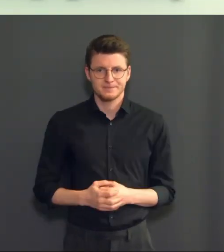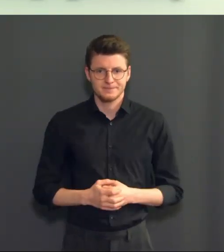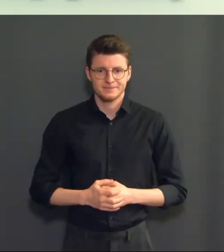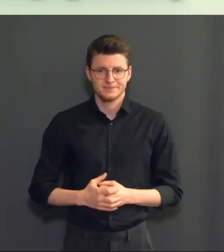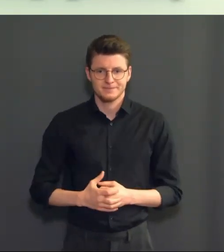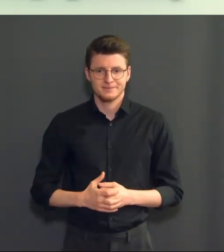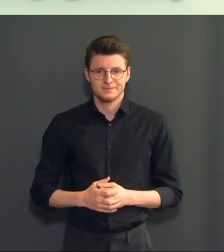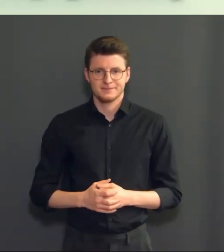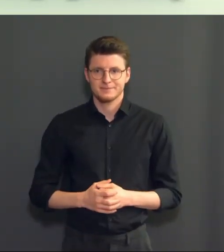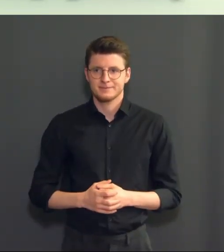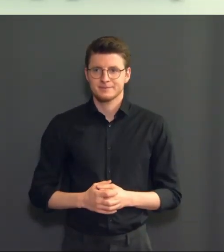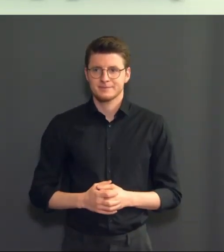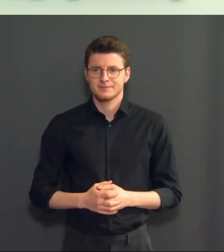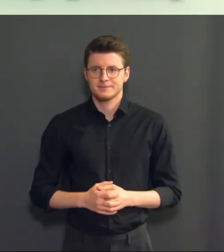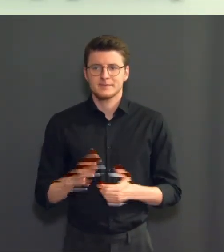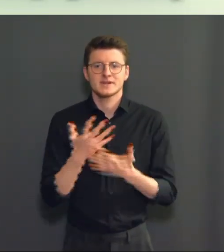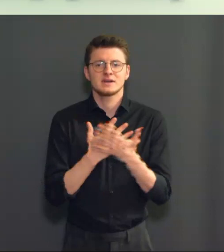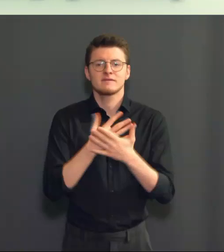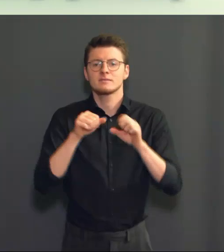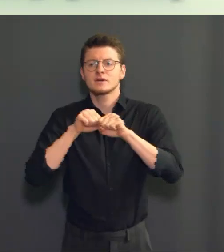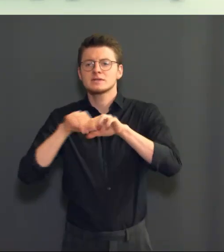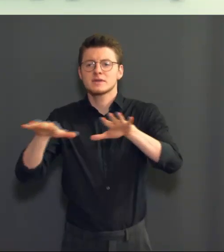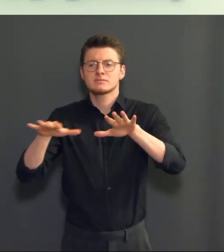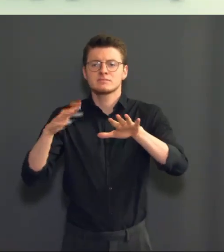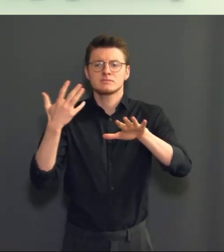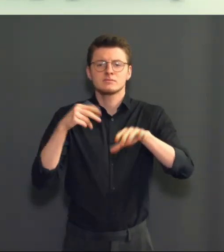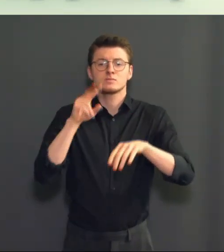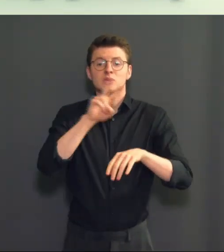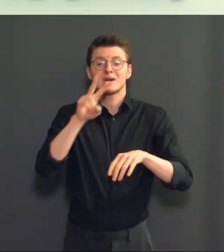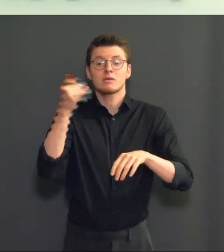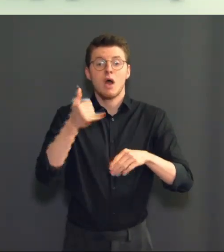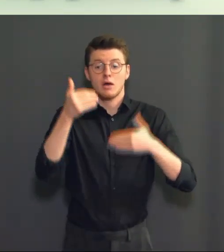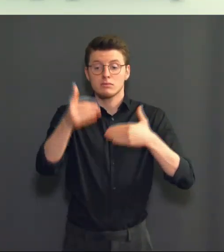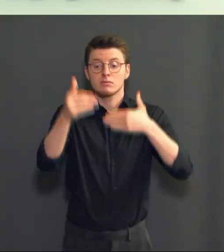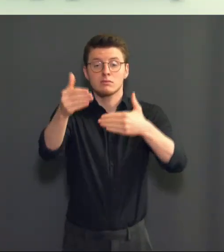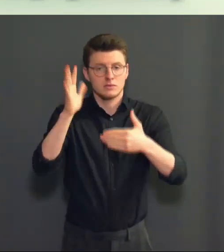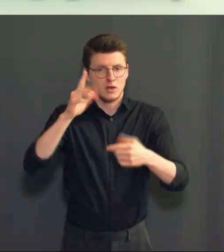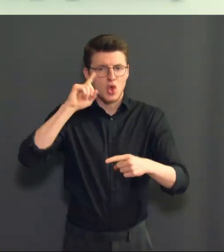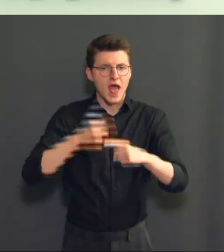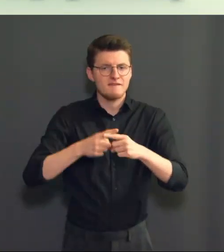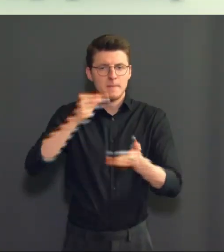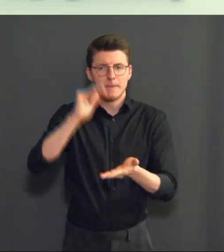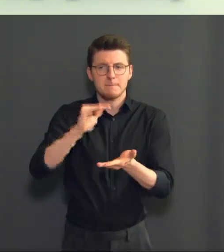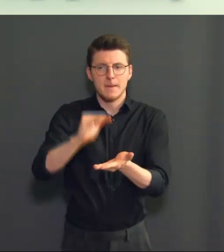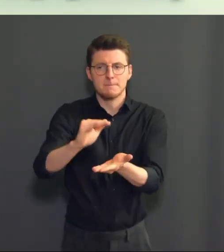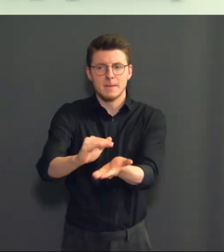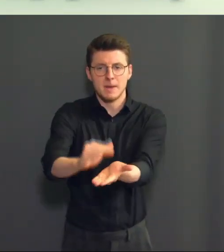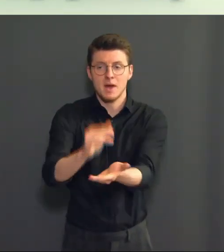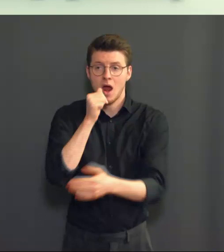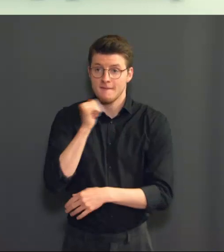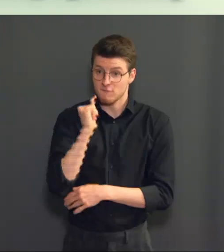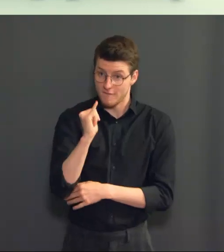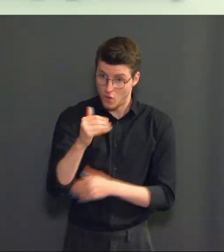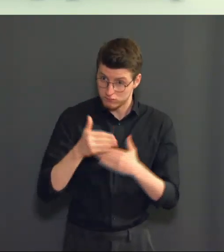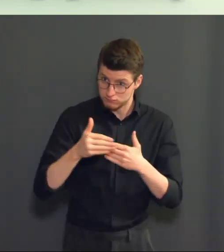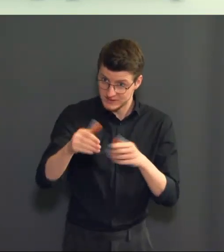De besmettingscijfers halveren nu om de 22 dagen. Aan dit tempo zouden we tegen 1 mei aan een niveau